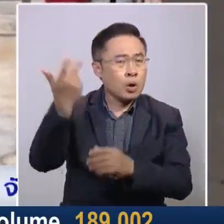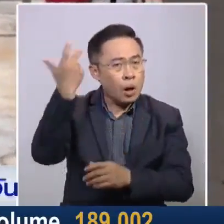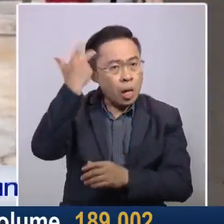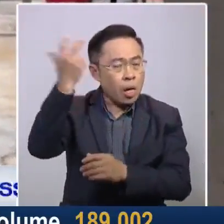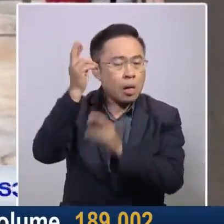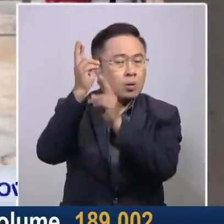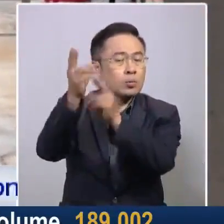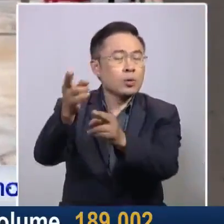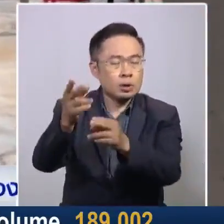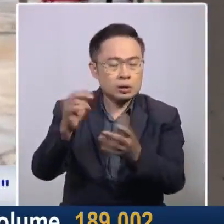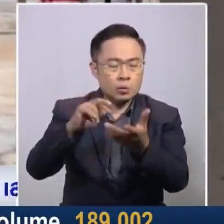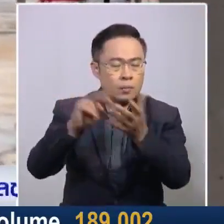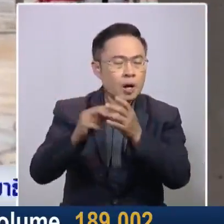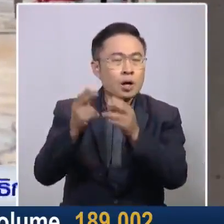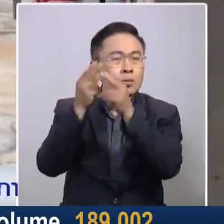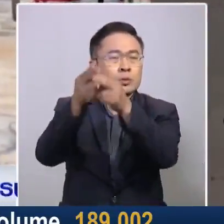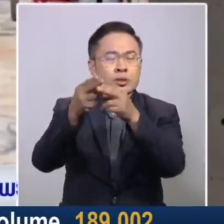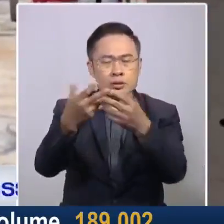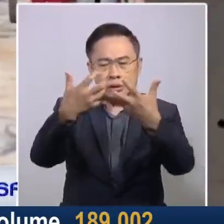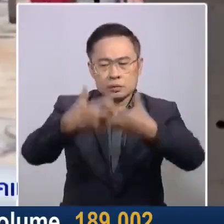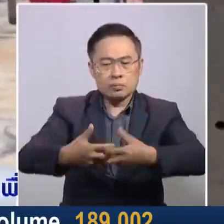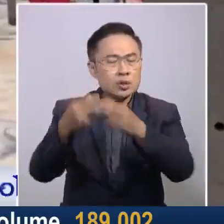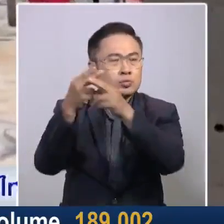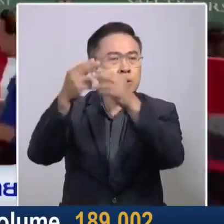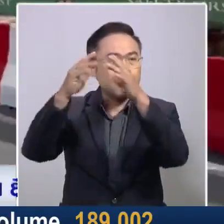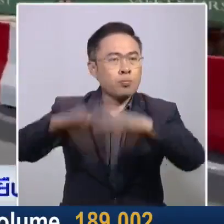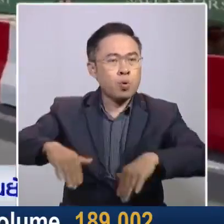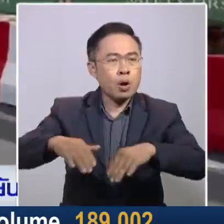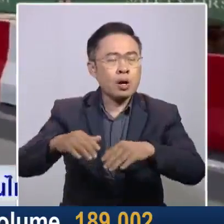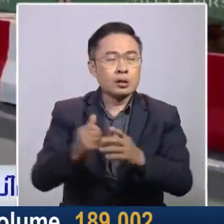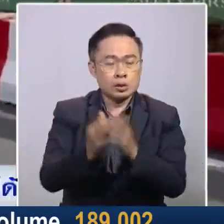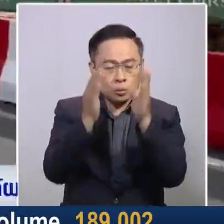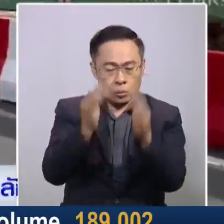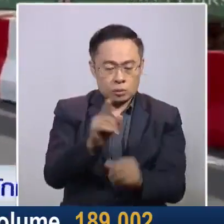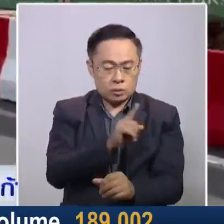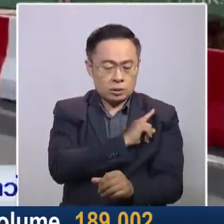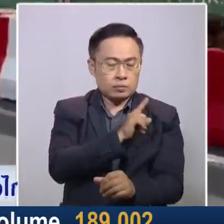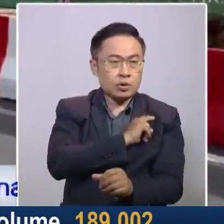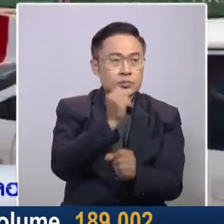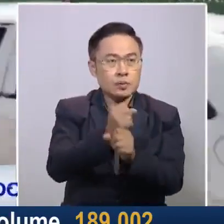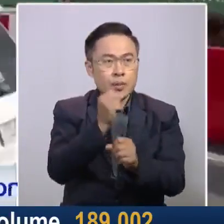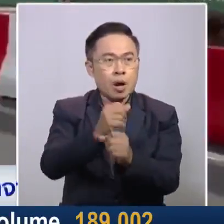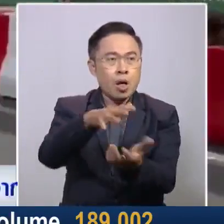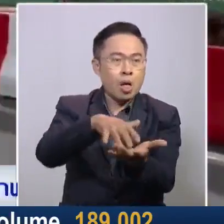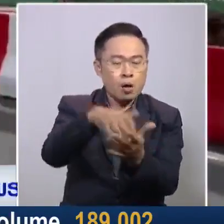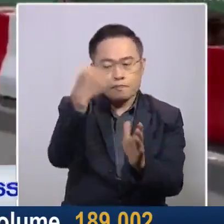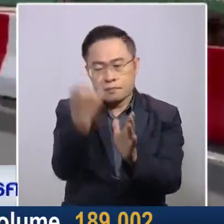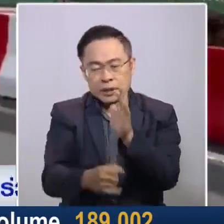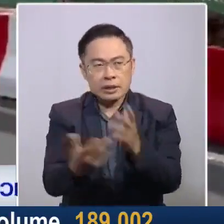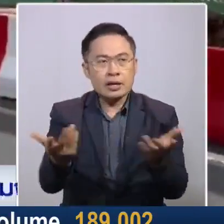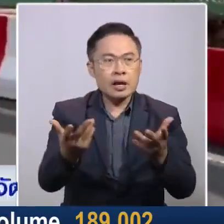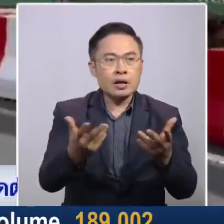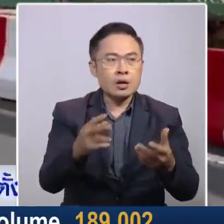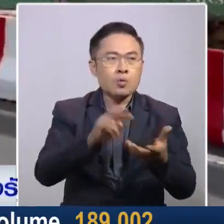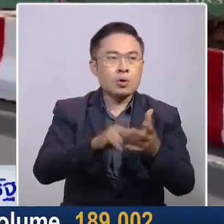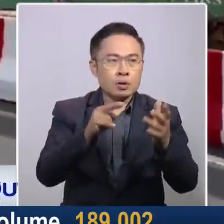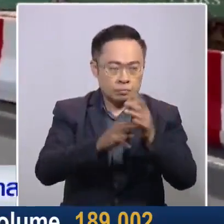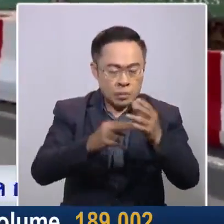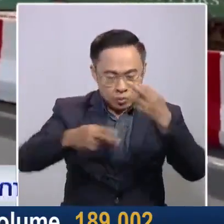ปัญหาในเรื่องของความปลอดภัยในพื้นที่เกิดเหตุจึงทำให้ทางกรุงเทพมหานครก็ยังไม่ได้อนุญาตให้ทาง